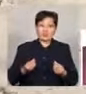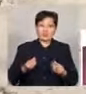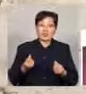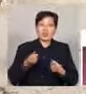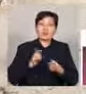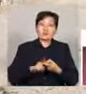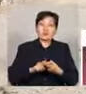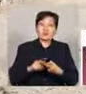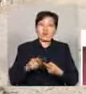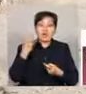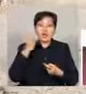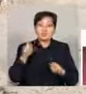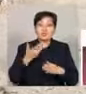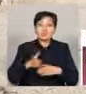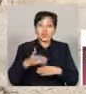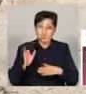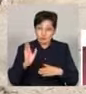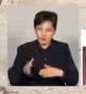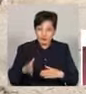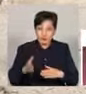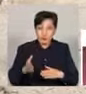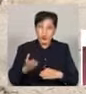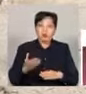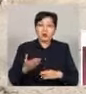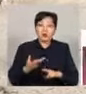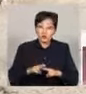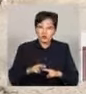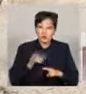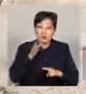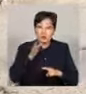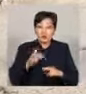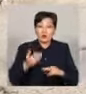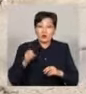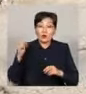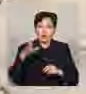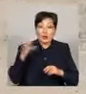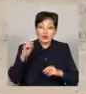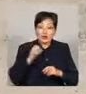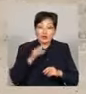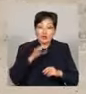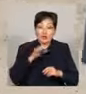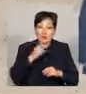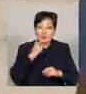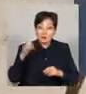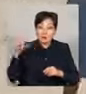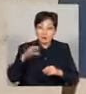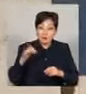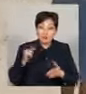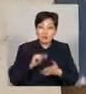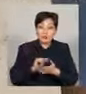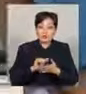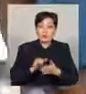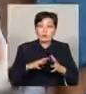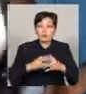байланысты. Қашан бөлінеді, сол кезде осы бағдаршам орнатылады осы жерде. 16 мыңнан астам халқы бар